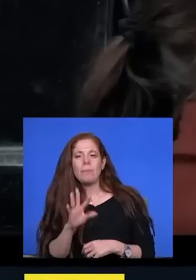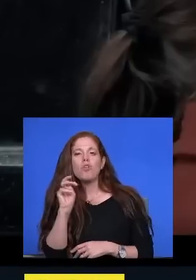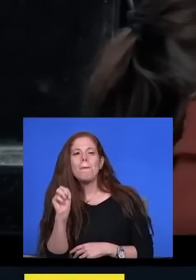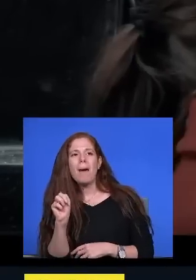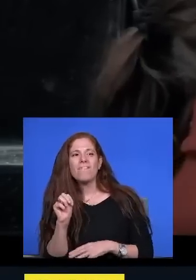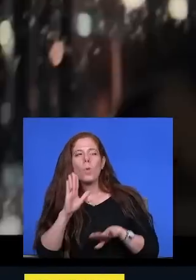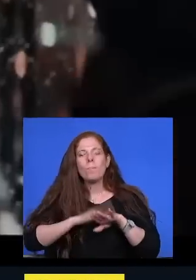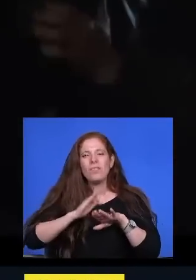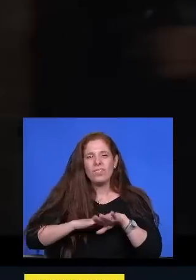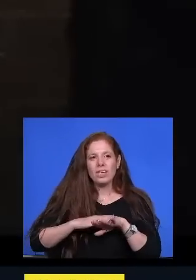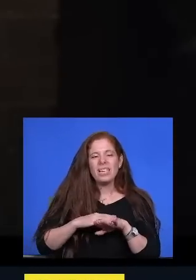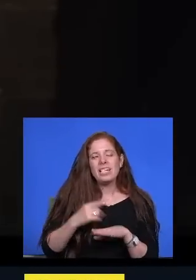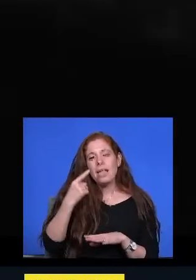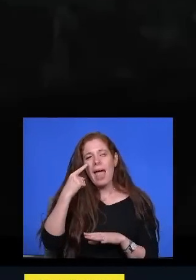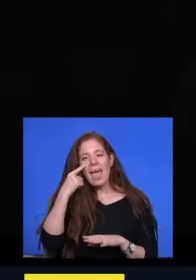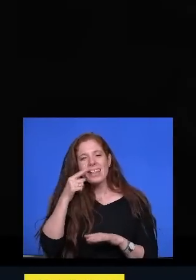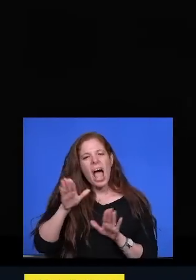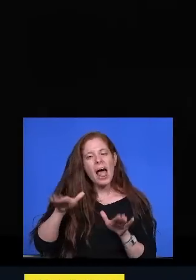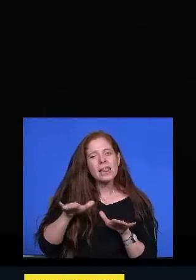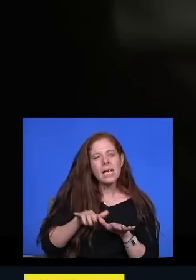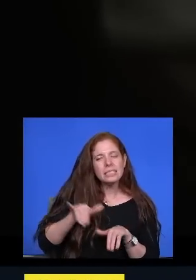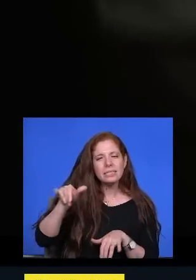הוקאי, עין הנץ.